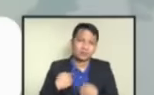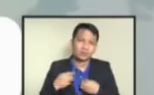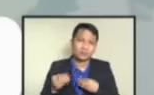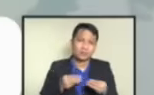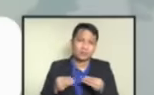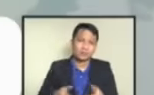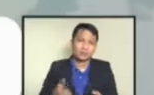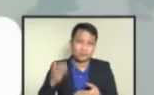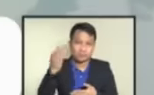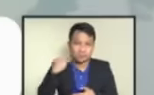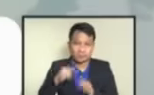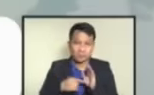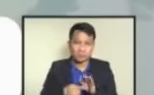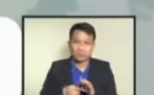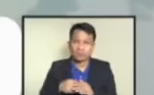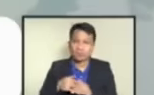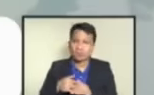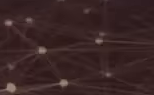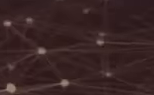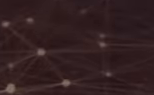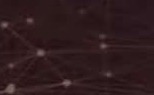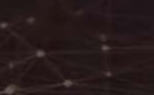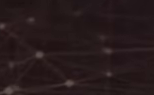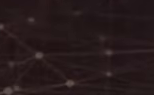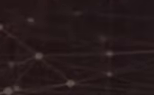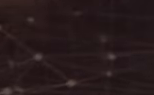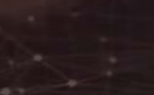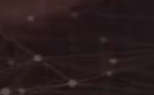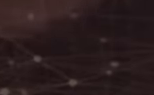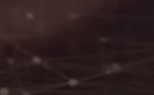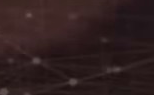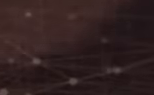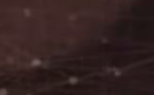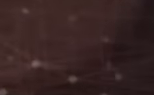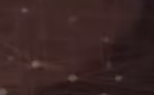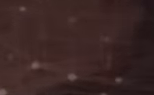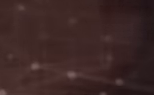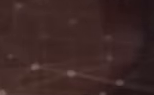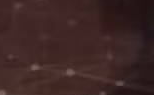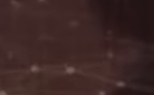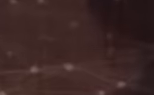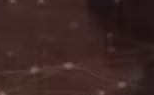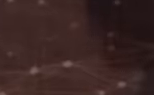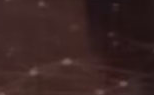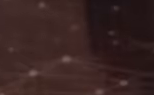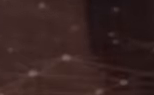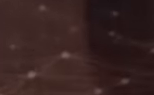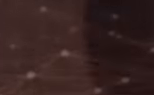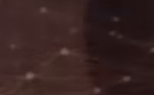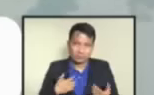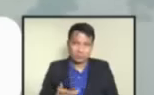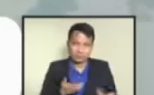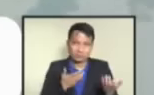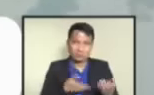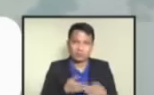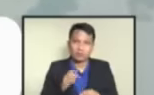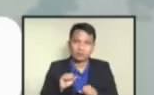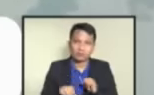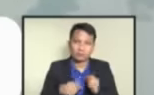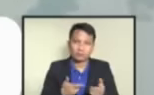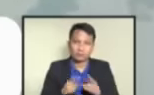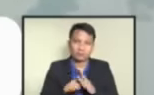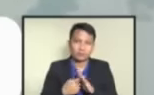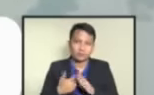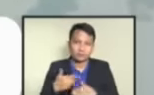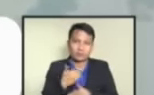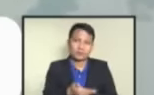nagmamanage. So, yan si Amelia Lugargitap. Siya po ang tauhan ng asawa ko. Tapos nagkagustuhan sila? Opo. Okay, doon